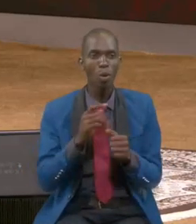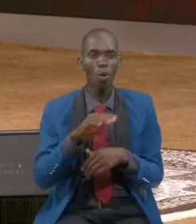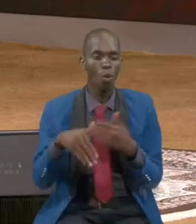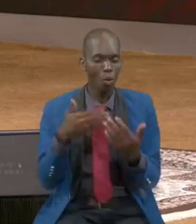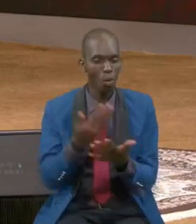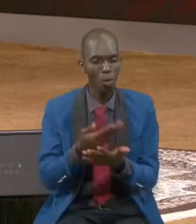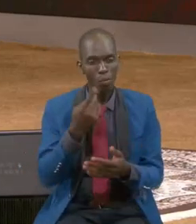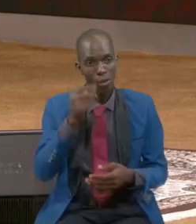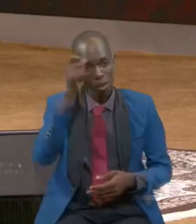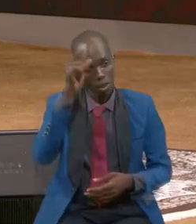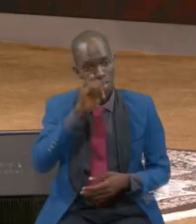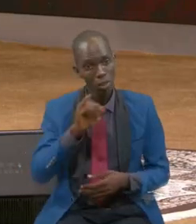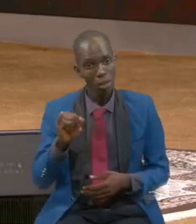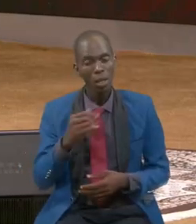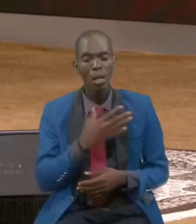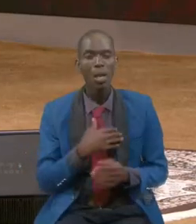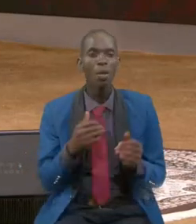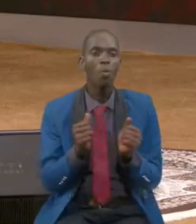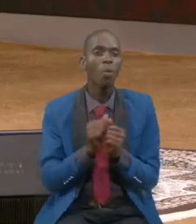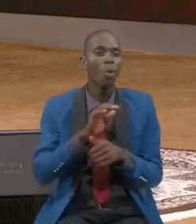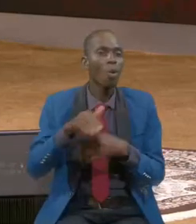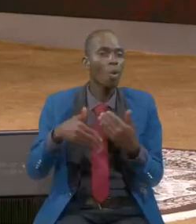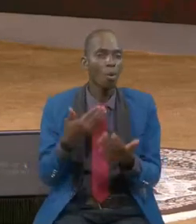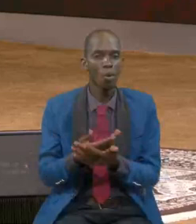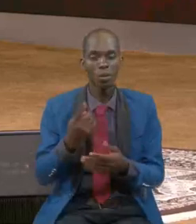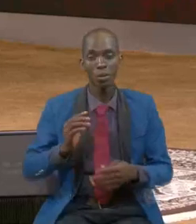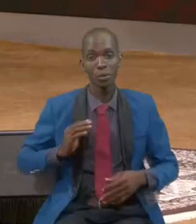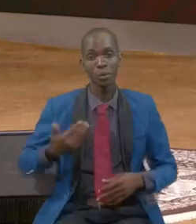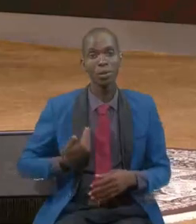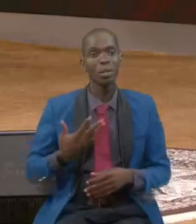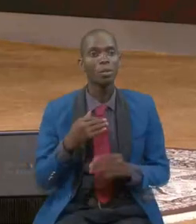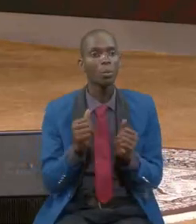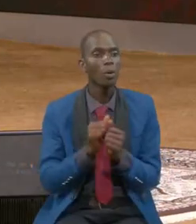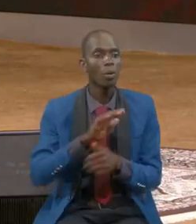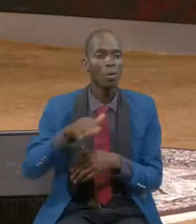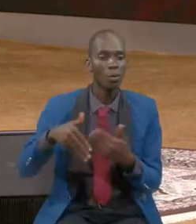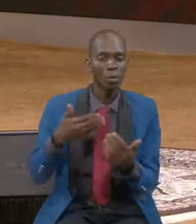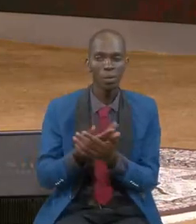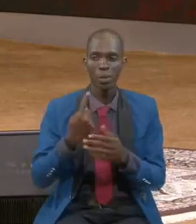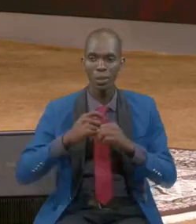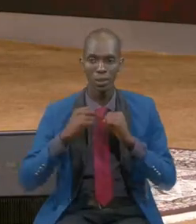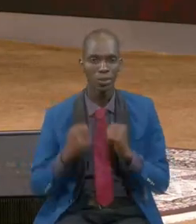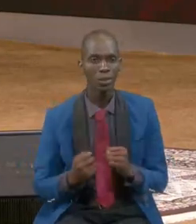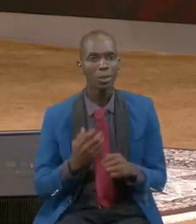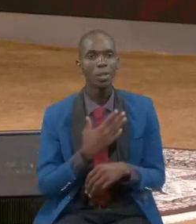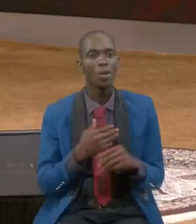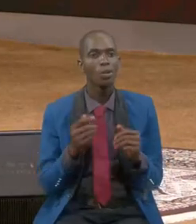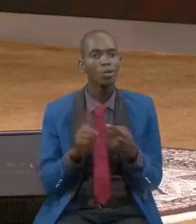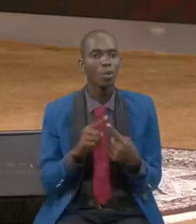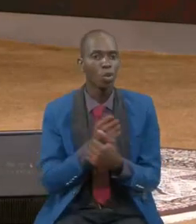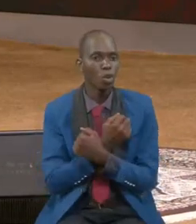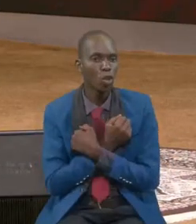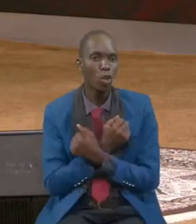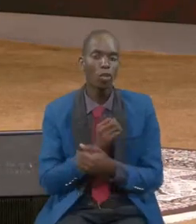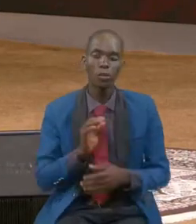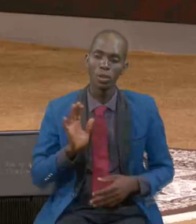pensée, de toute son âme et de toute sa force, et